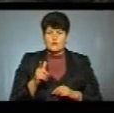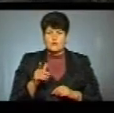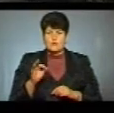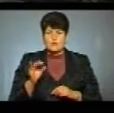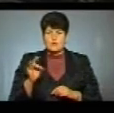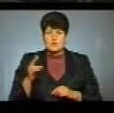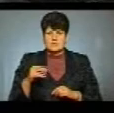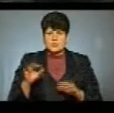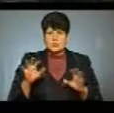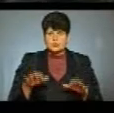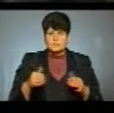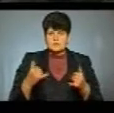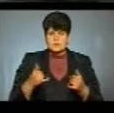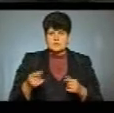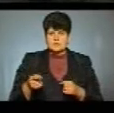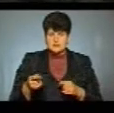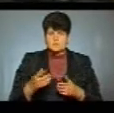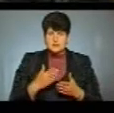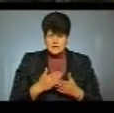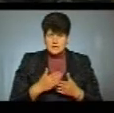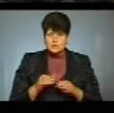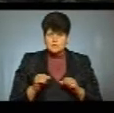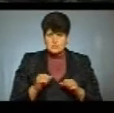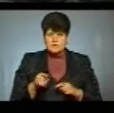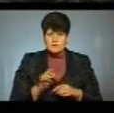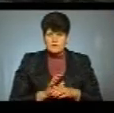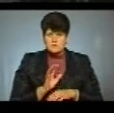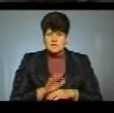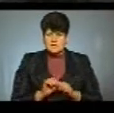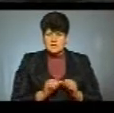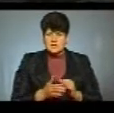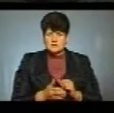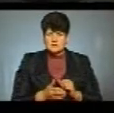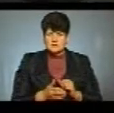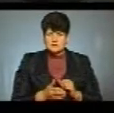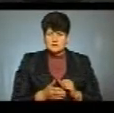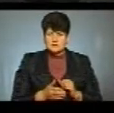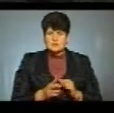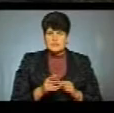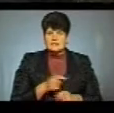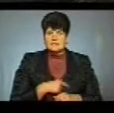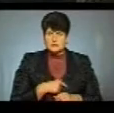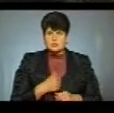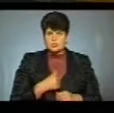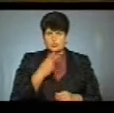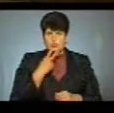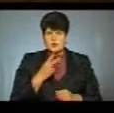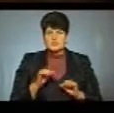сьогодні в Тернополі. Є розпорядження. Про його відрядження в Тернополі. Відрядження. Я як депутат районної ради хочу побачити його